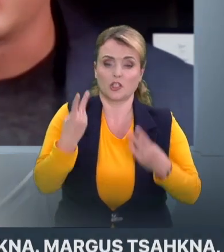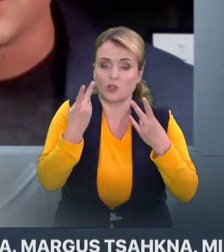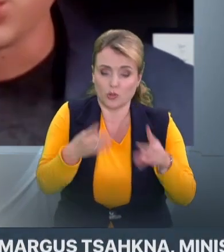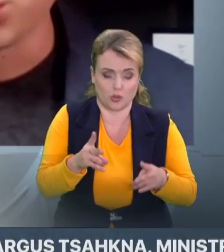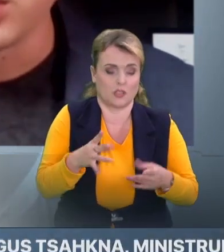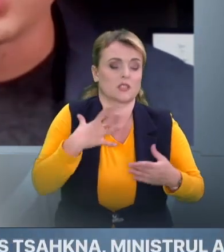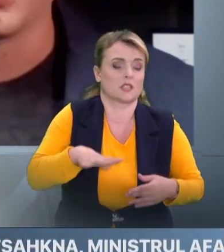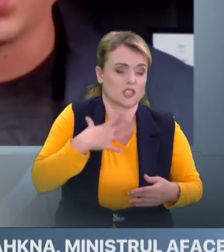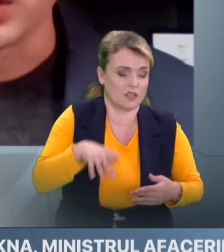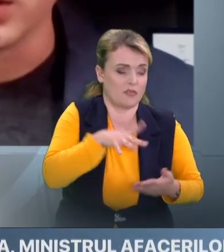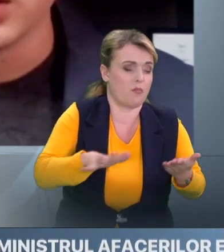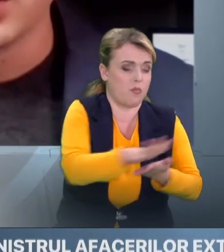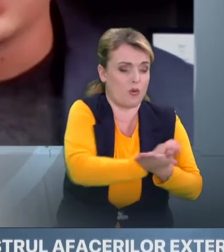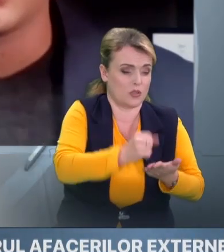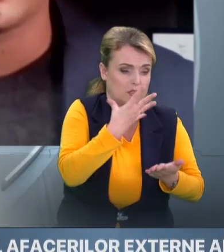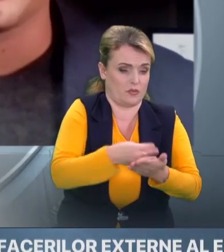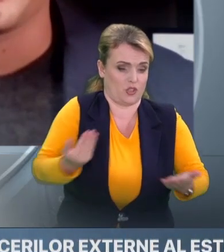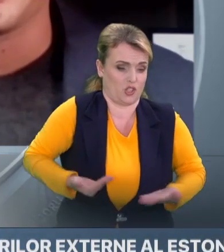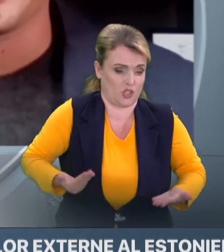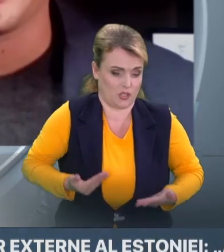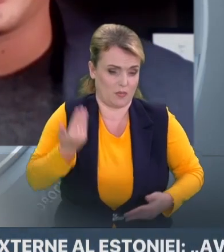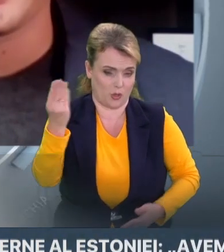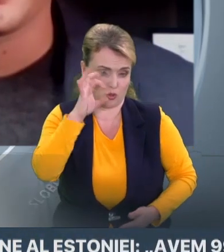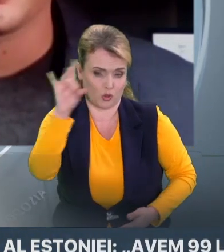pentru criminal ușor și Putin.